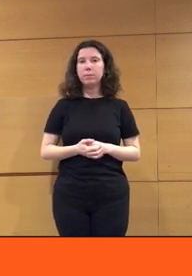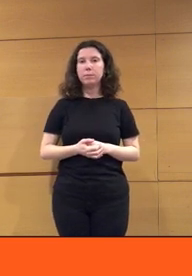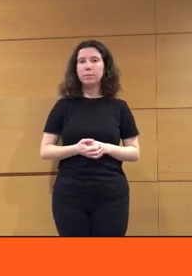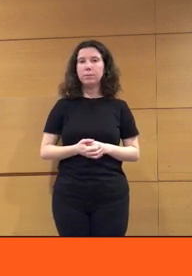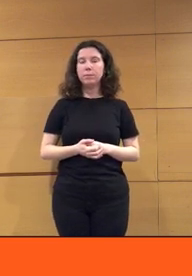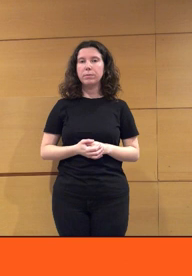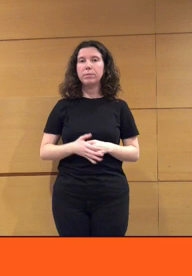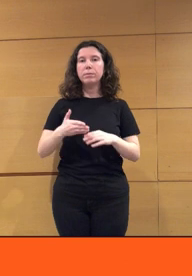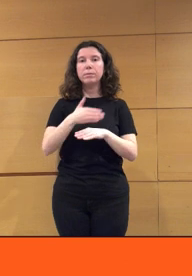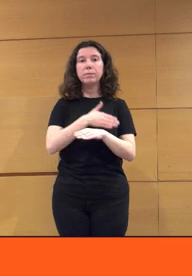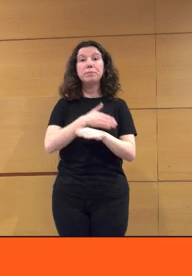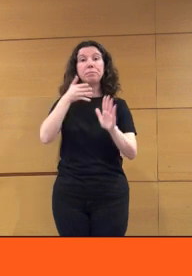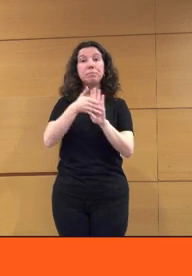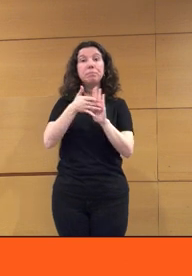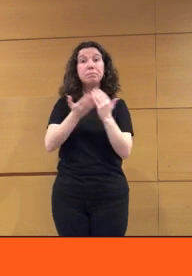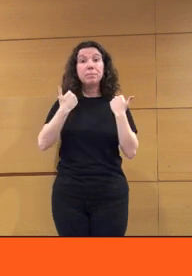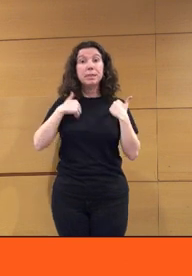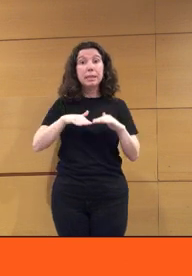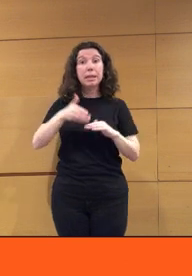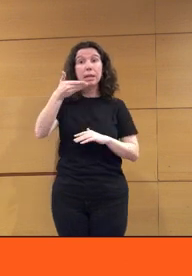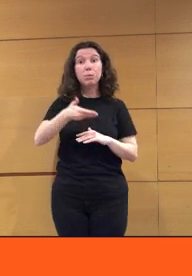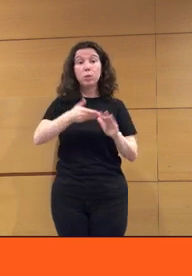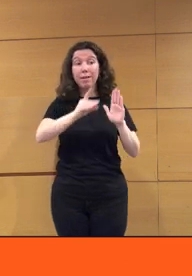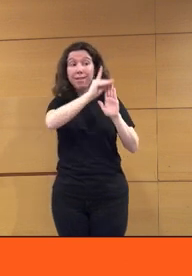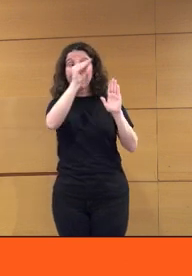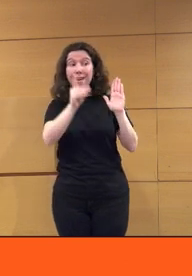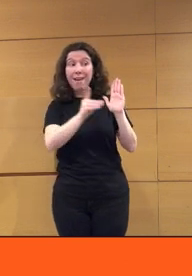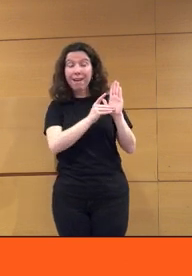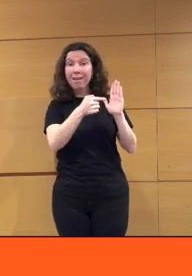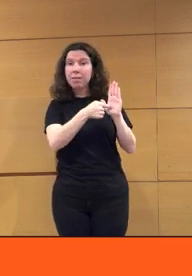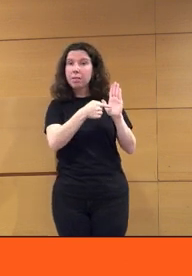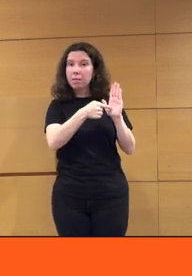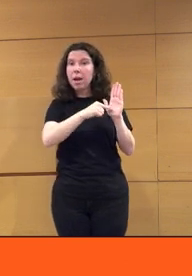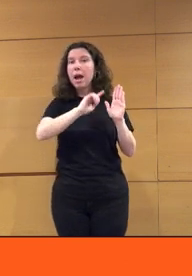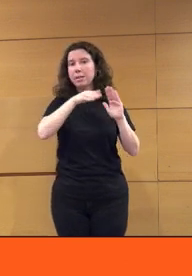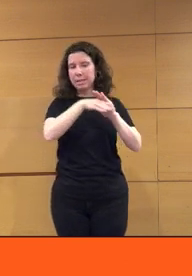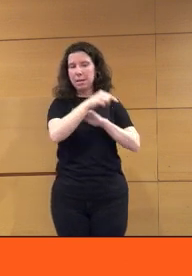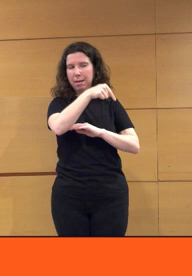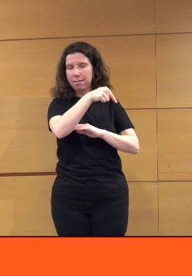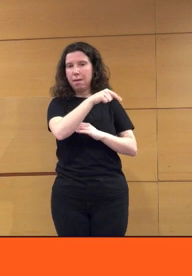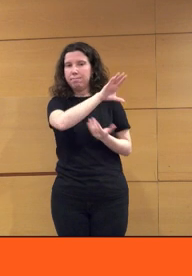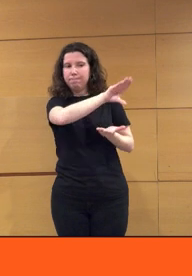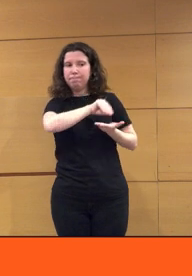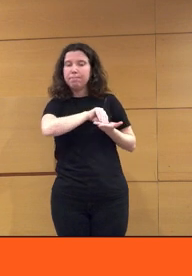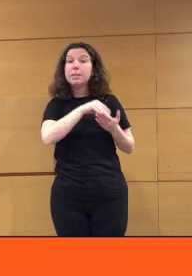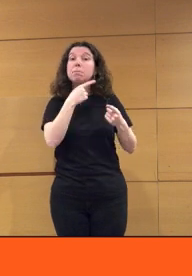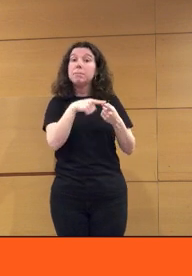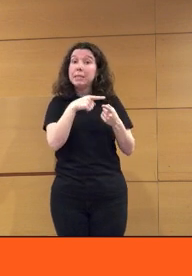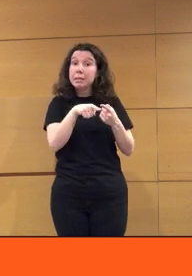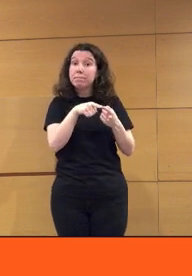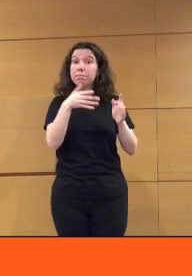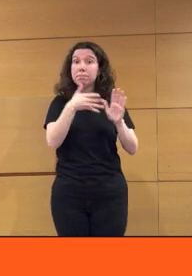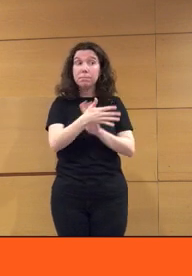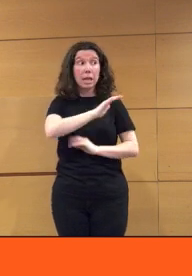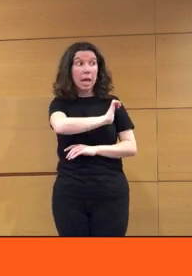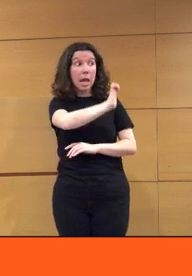Com deia, per nosaltres és rellevant el decret d'accessibilitat, perquè a més d'adaptar la normativa